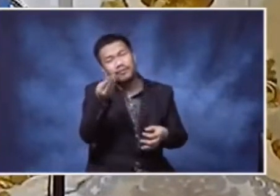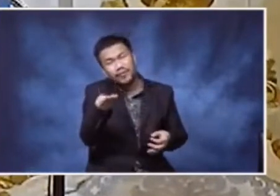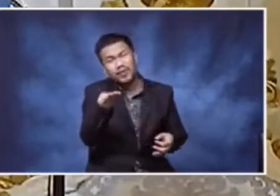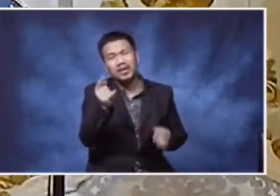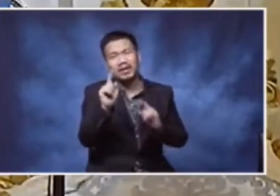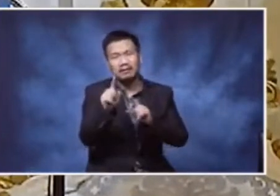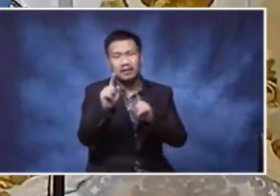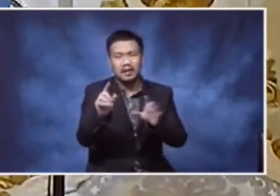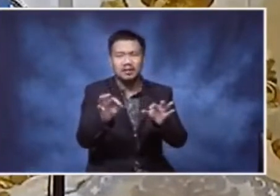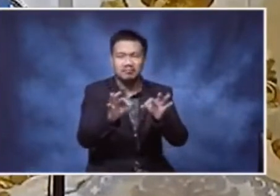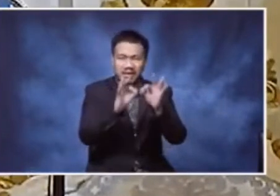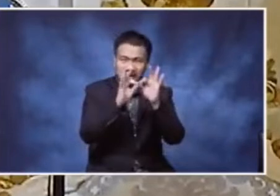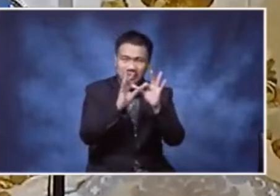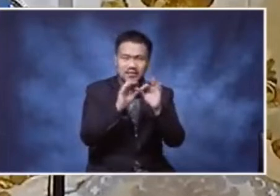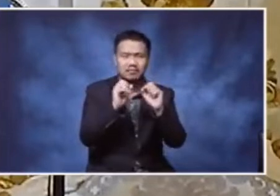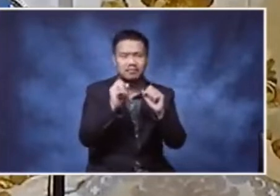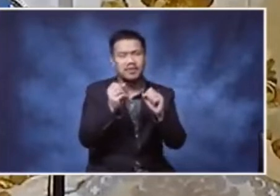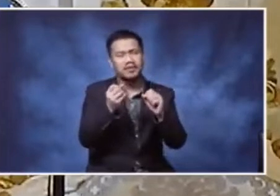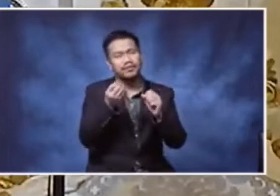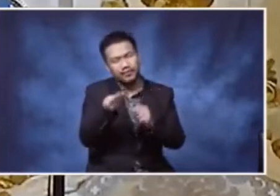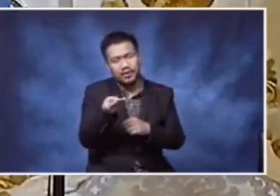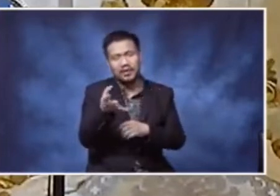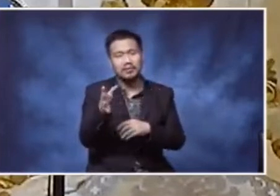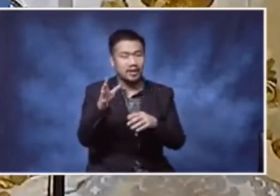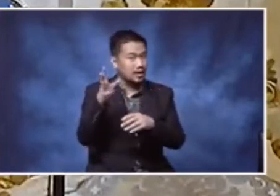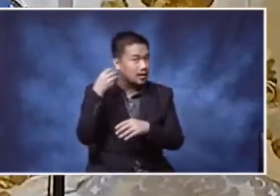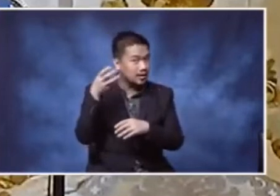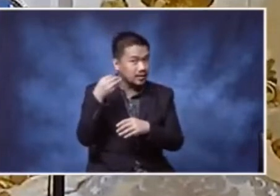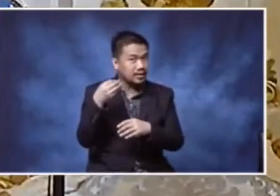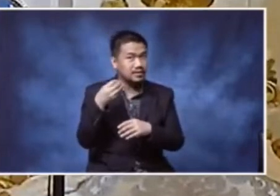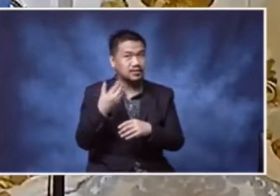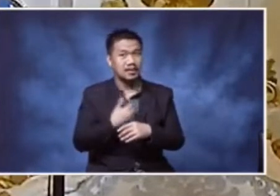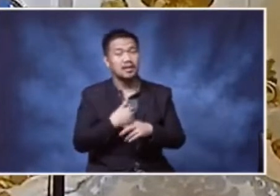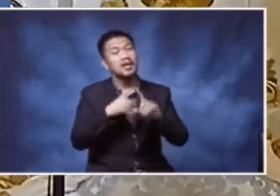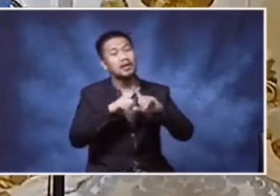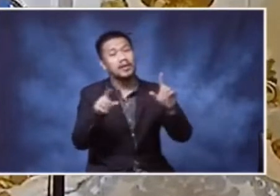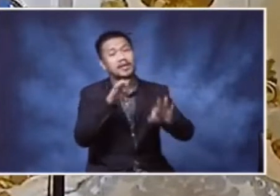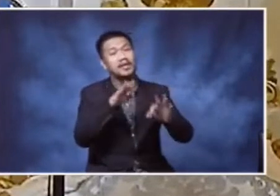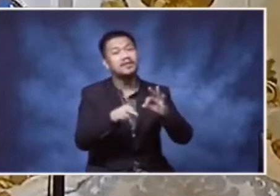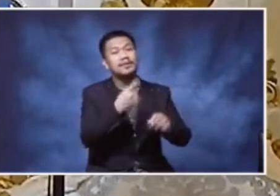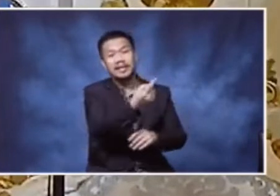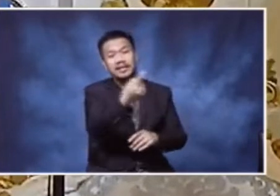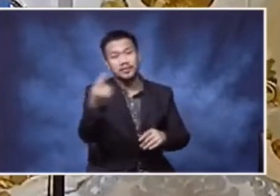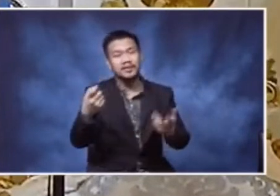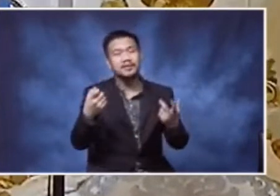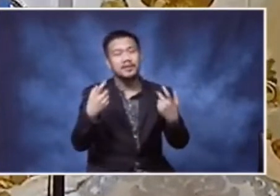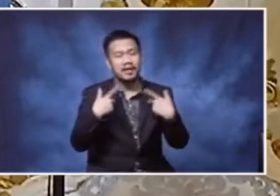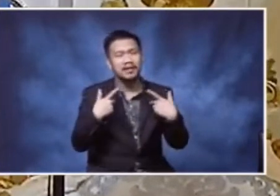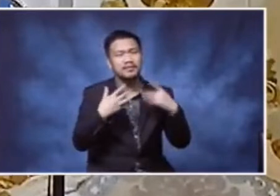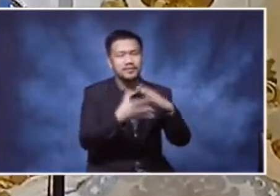kayo? 100. Pero kung ang bawat isa sa inyo may kwento sa 5 o 10 tao,